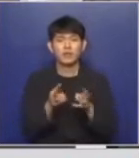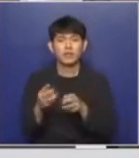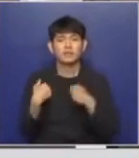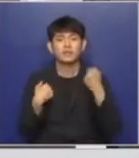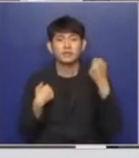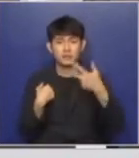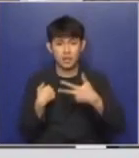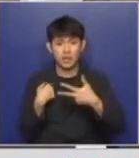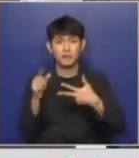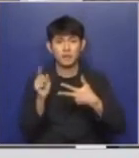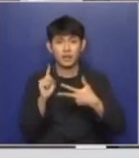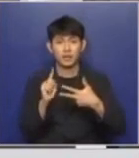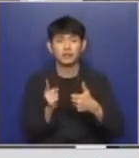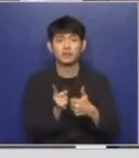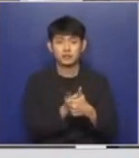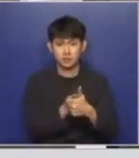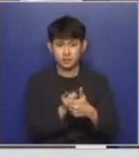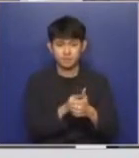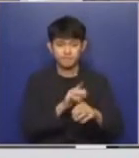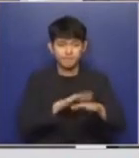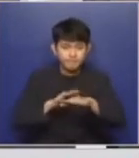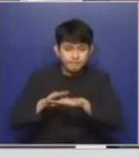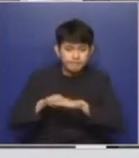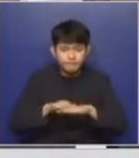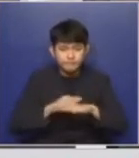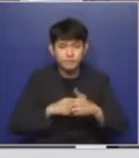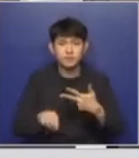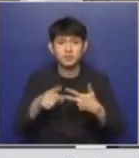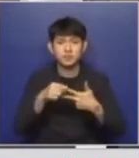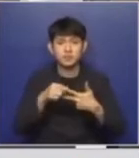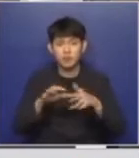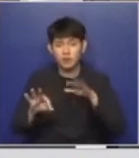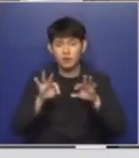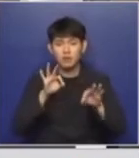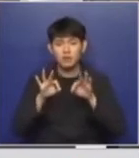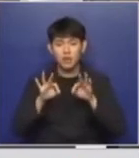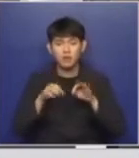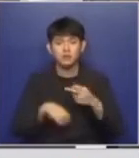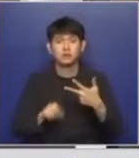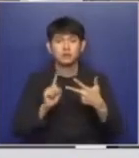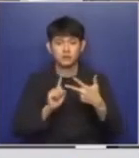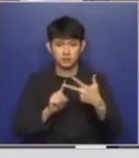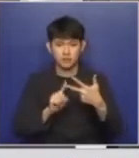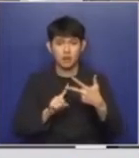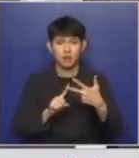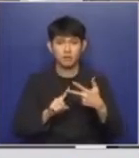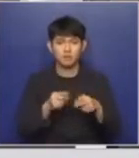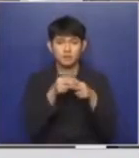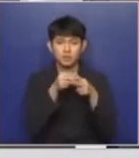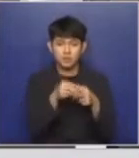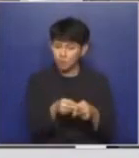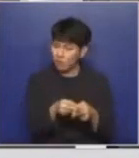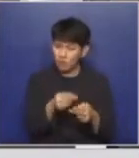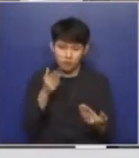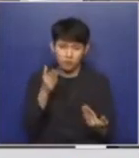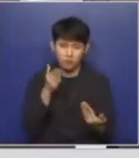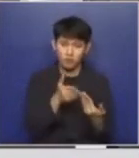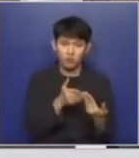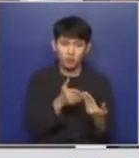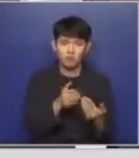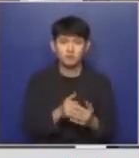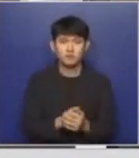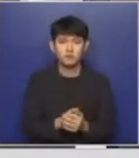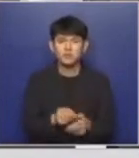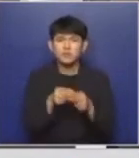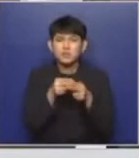รูปแบบก็คือวิธีที่1เชิญชวนวิธีที่2คัดเลือกและวิธีที่3เฉพาะเจาะจงเฉพ